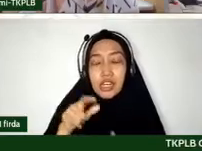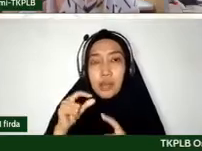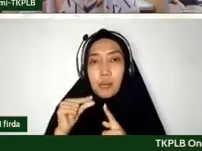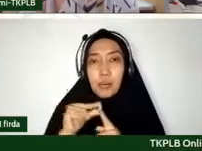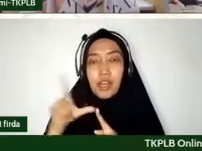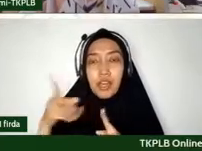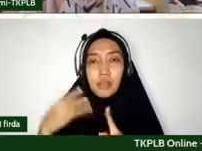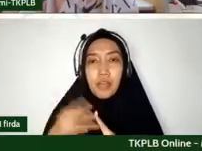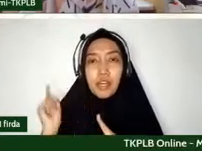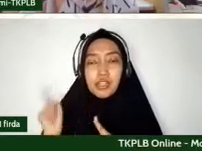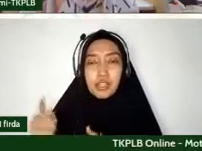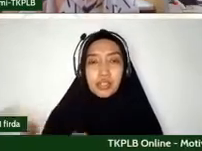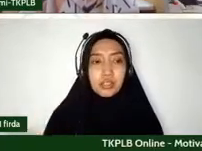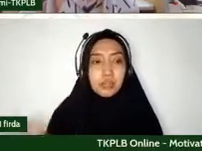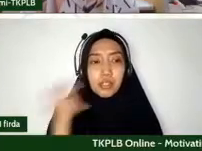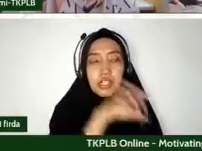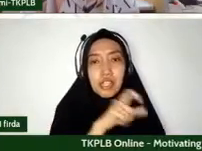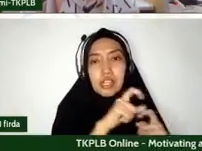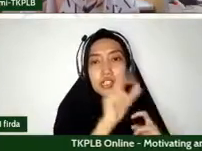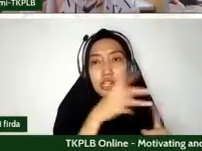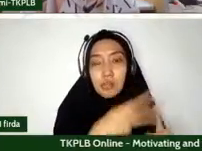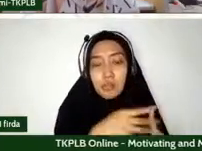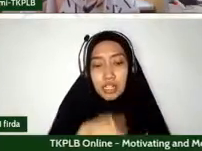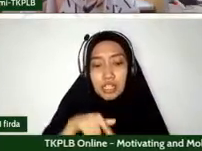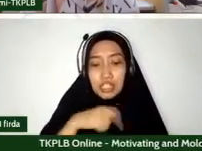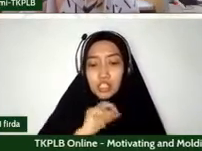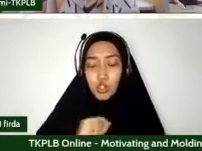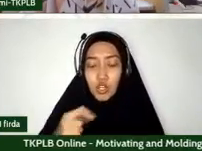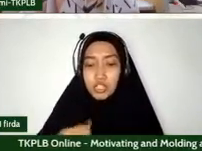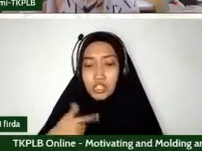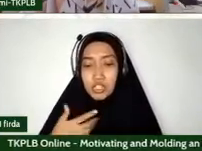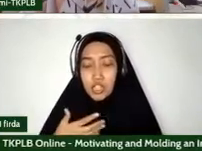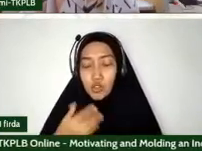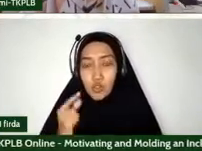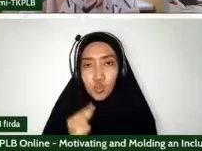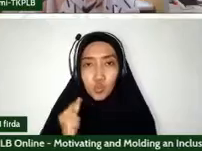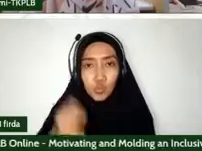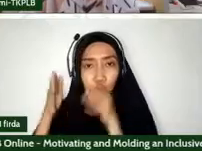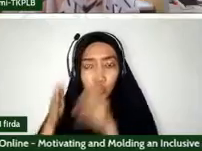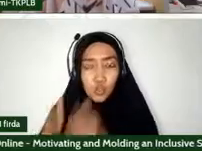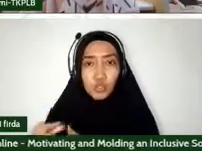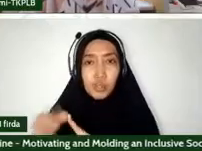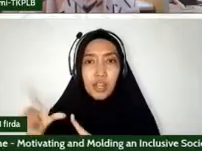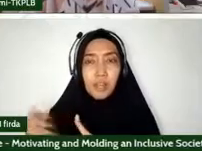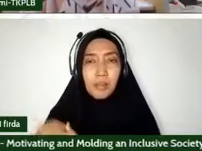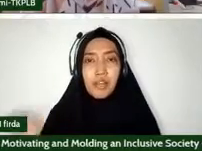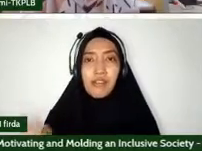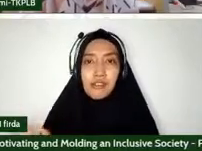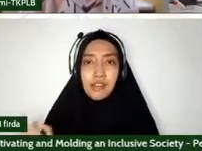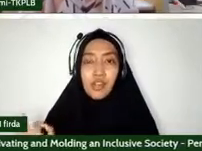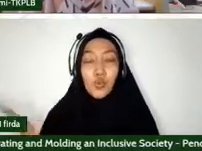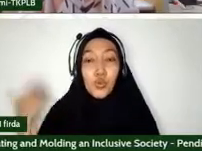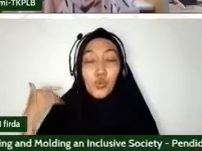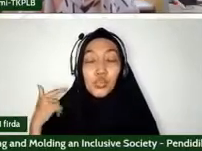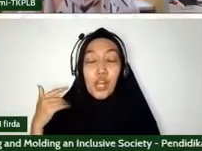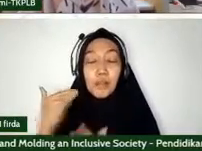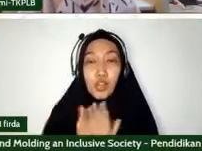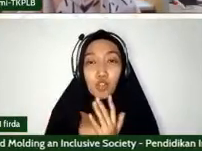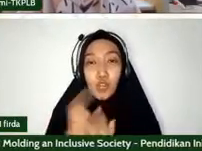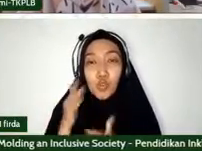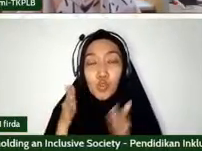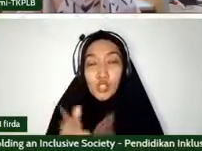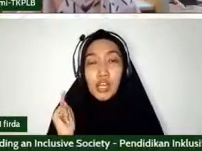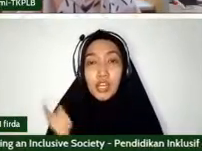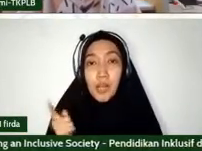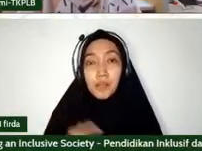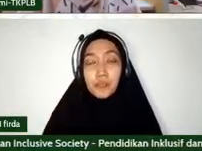luar biasanya. Sehingga di tempat saya itu tidak ada lagi sekolah ya guru yang khusus untuk PLB-nya. Memang ada gitu peraturan khusus, tapi seperti kita sampaikan